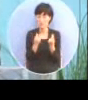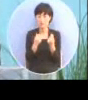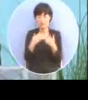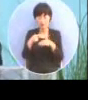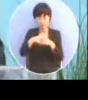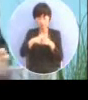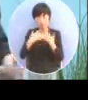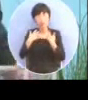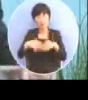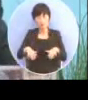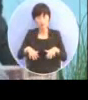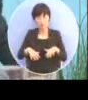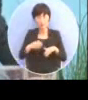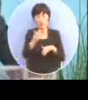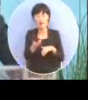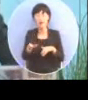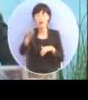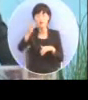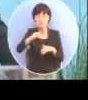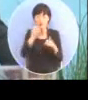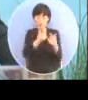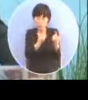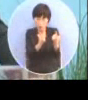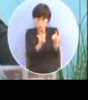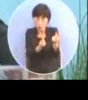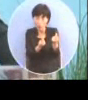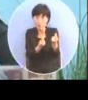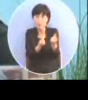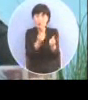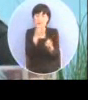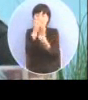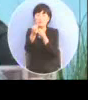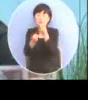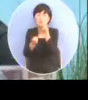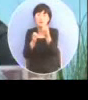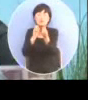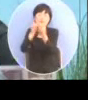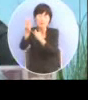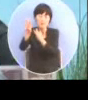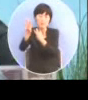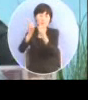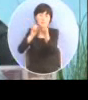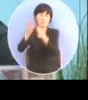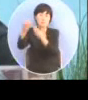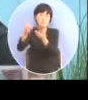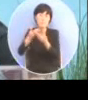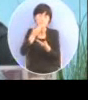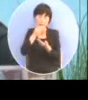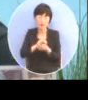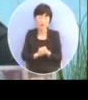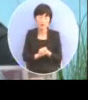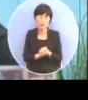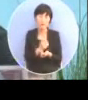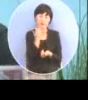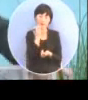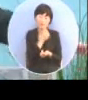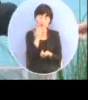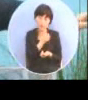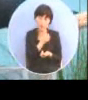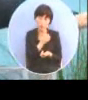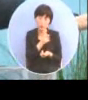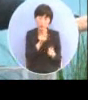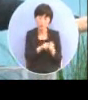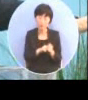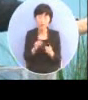Dù chúng ta yếu đuối như Phi-rơ nhưng cũng đồng nhận được chúc phúc lớn như Phi-rơ. 이 베드로가 예수님을 부인하고